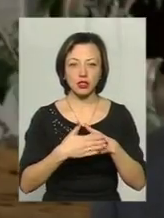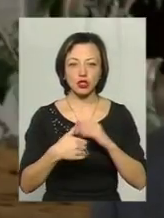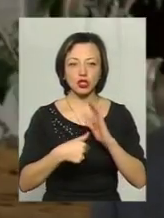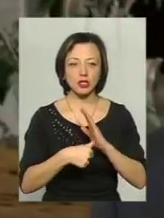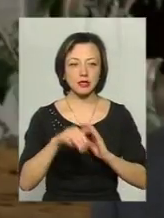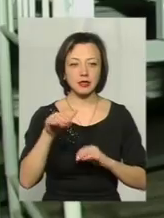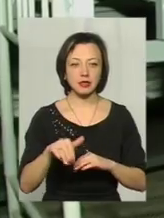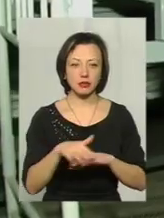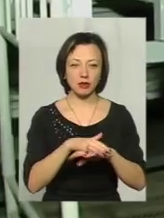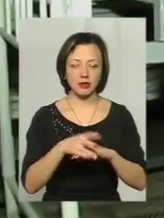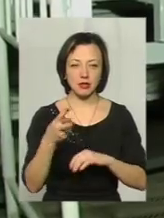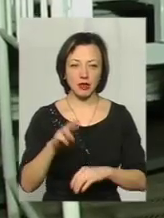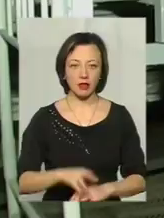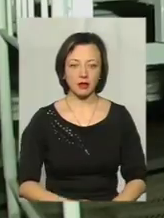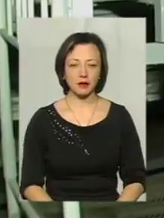тисяч населення.